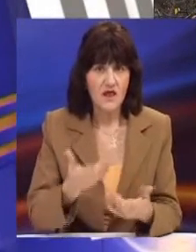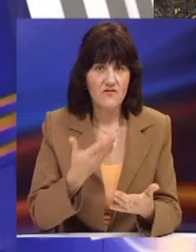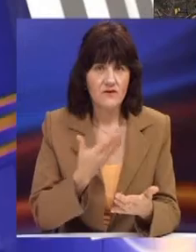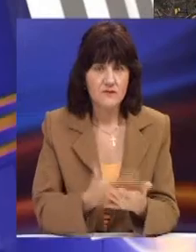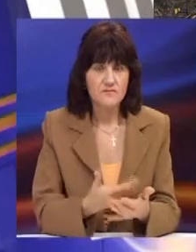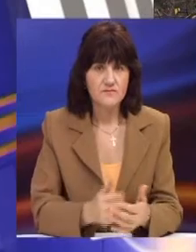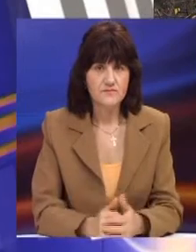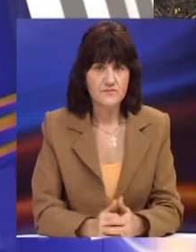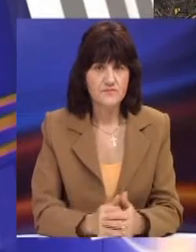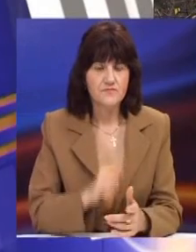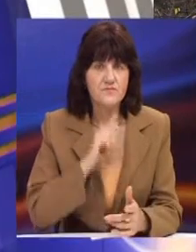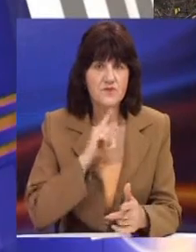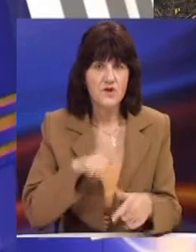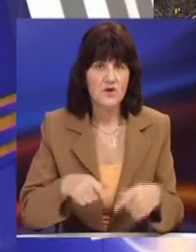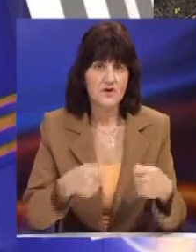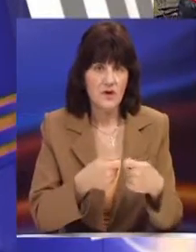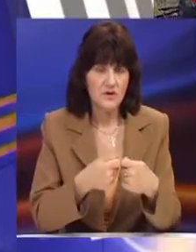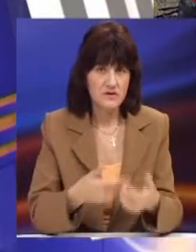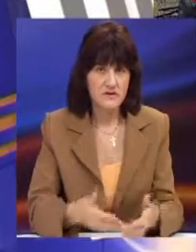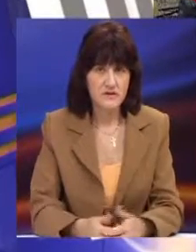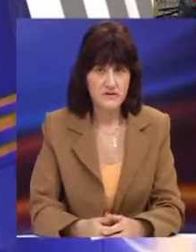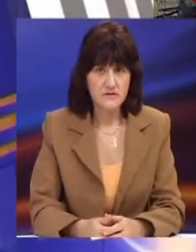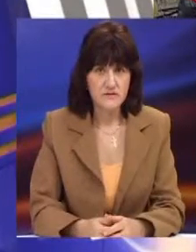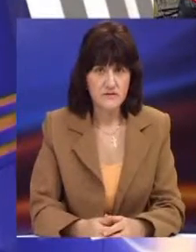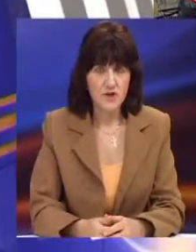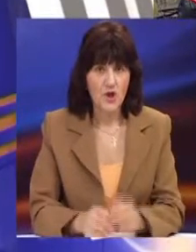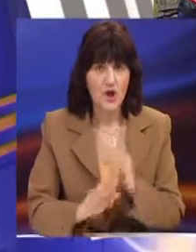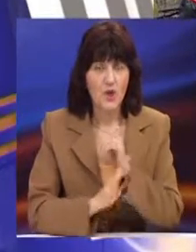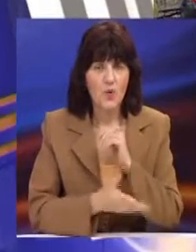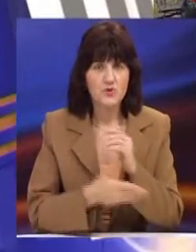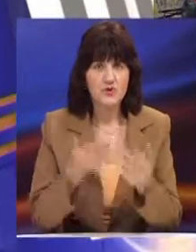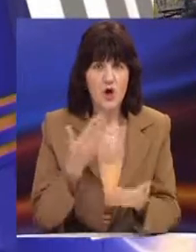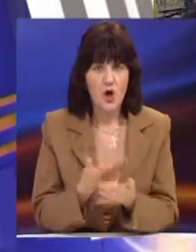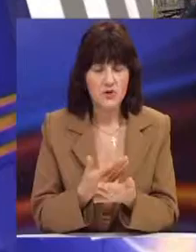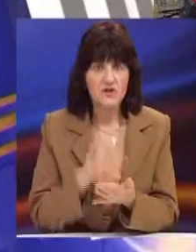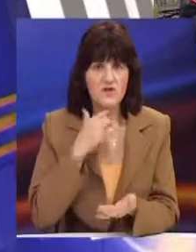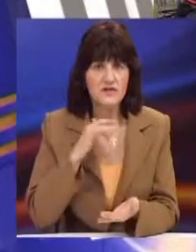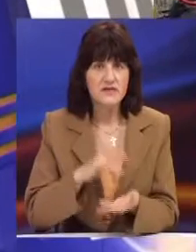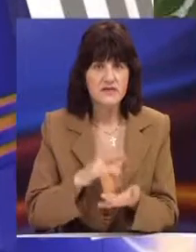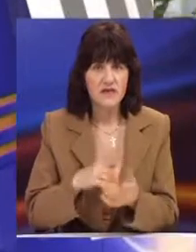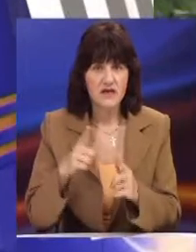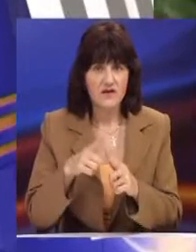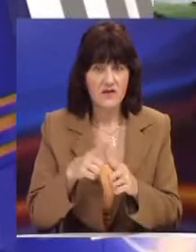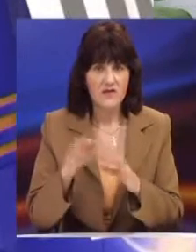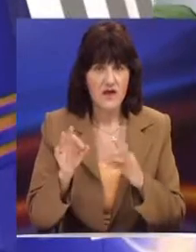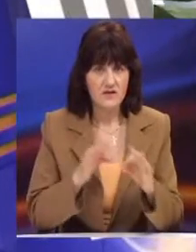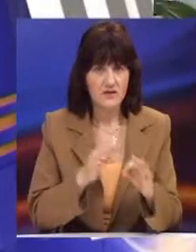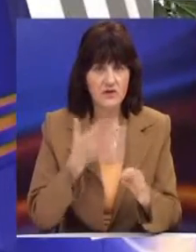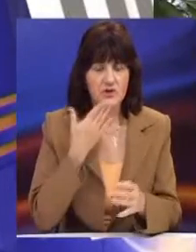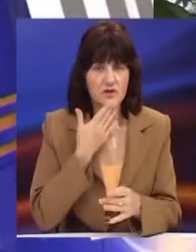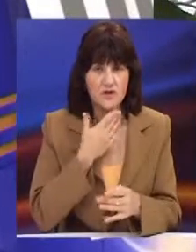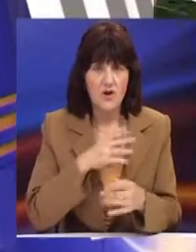dodirne tačke sa vojnom organizacijom i sa vojskom. Učenici osnovnih i srednje politehničke škole nastavili